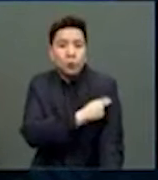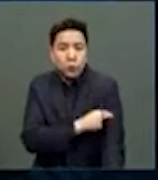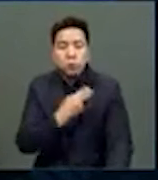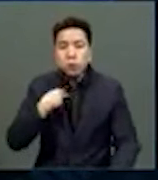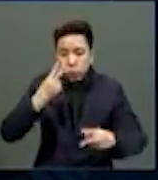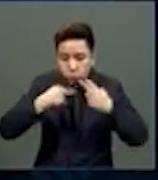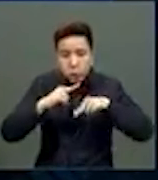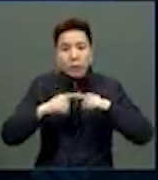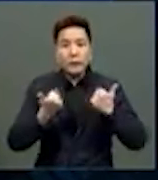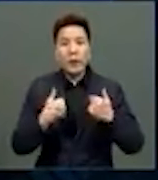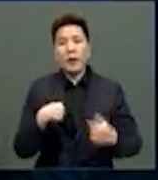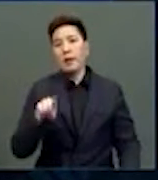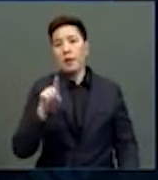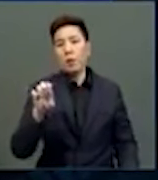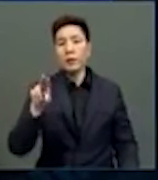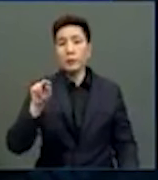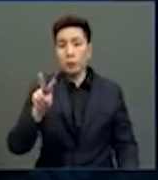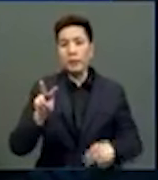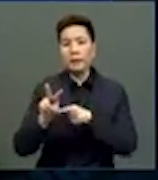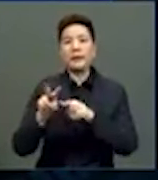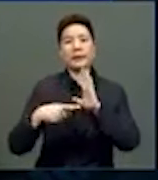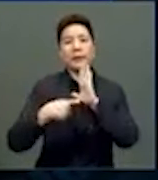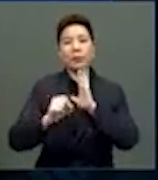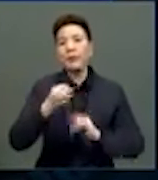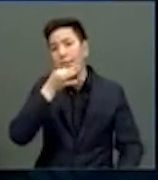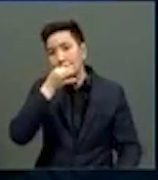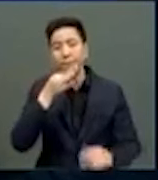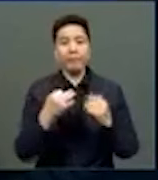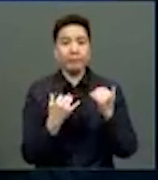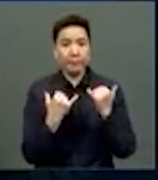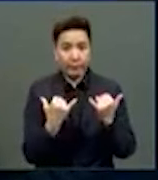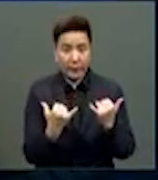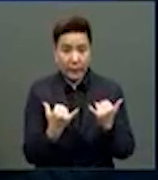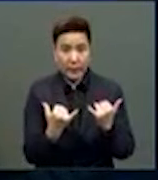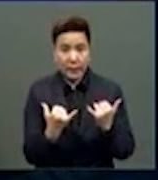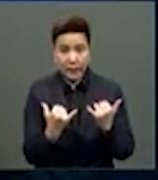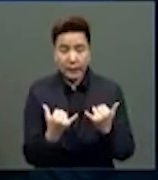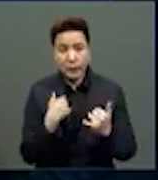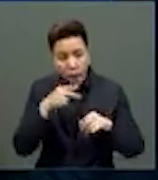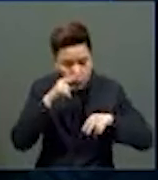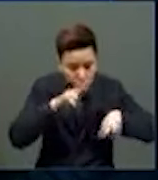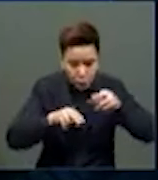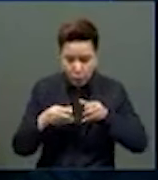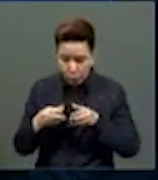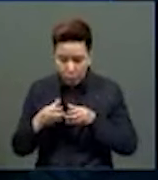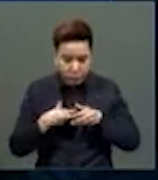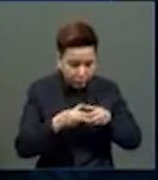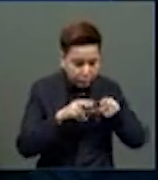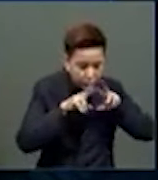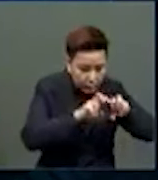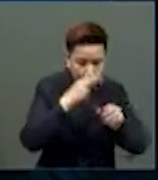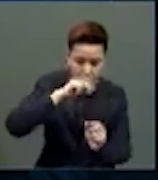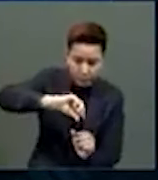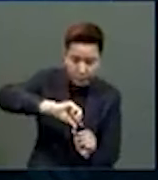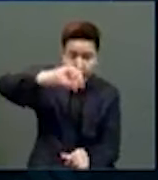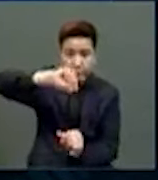ซึ่ง132รายนั้นมาจากสมุทรสาครค่ะการการคัดกรองเชิงรุกกราฟแท่งที่